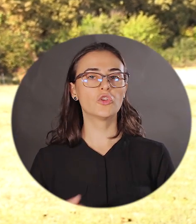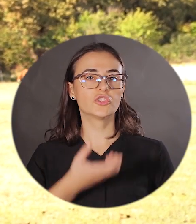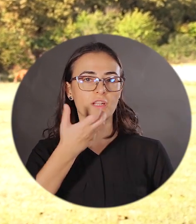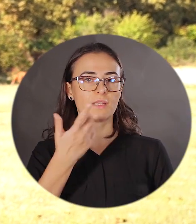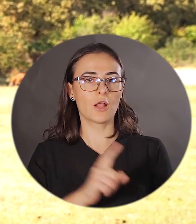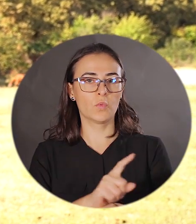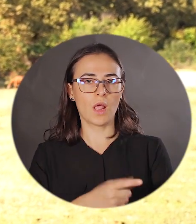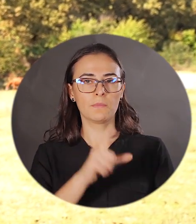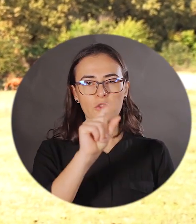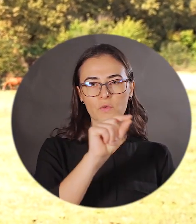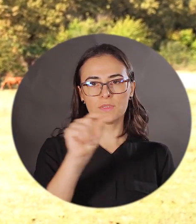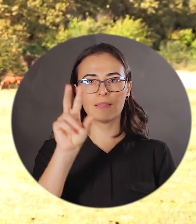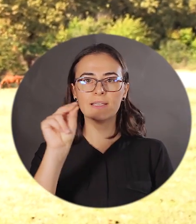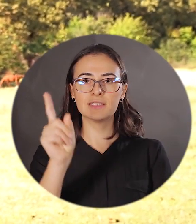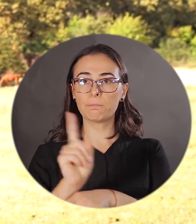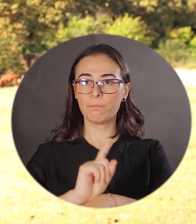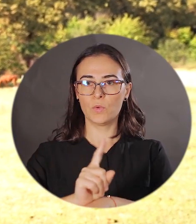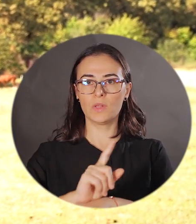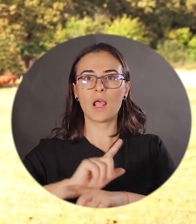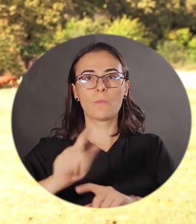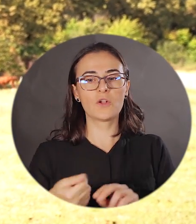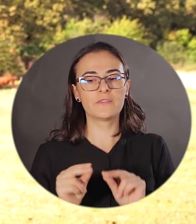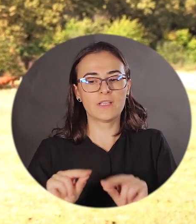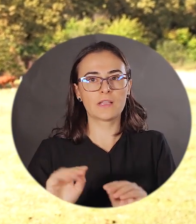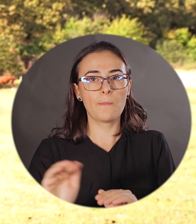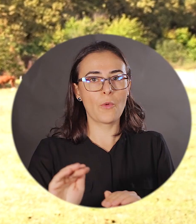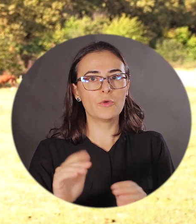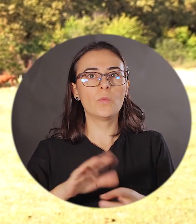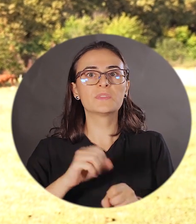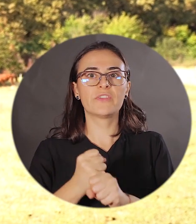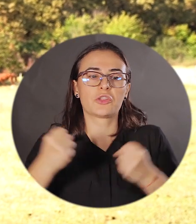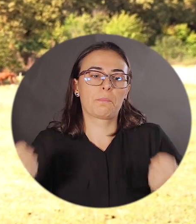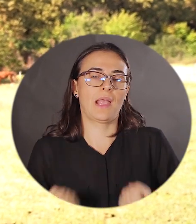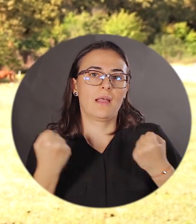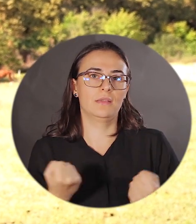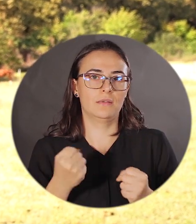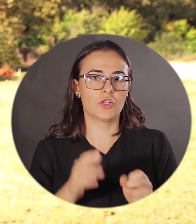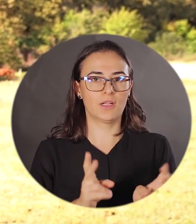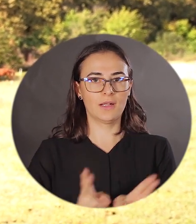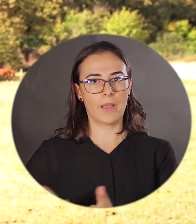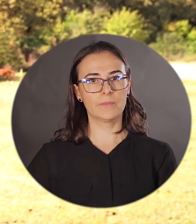copii de 2-3 ore, în care pe copii învățăm să practice Bars.